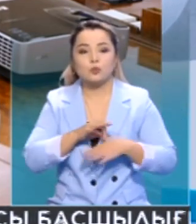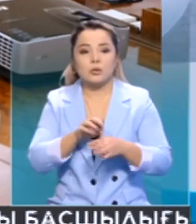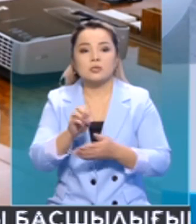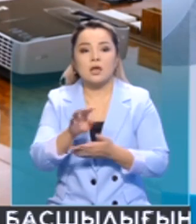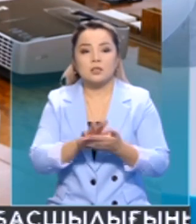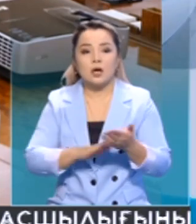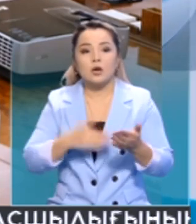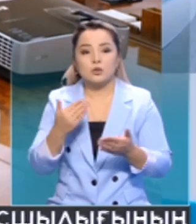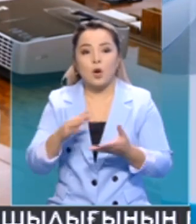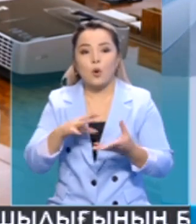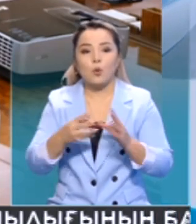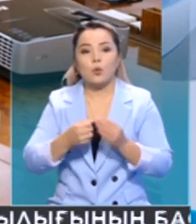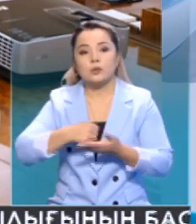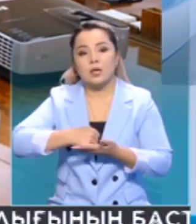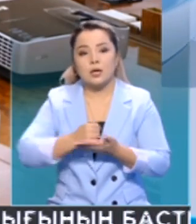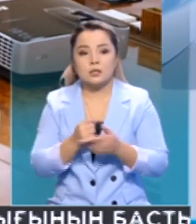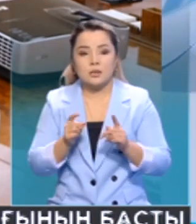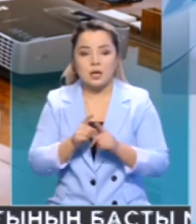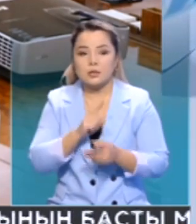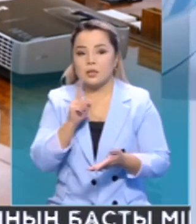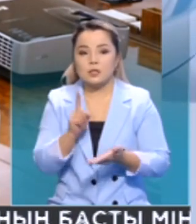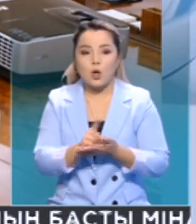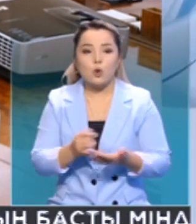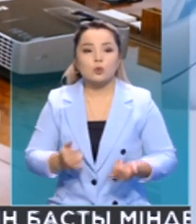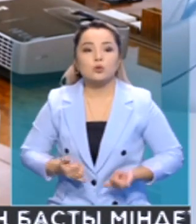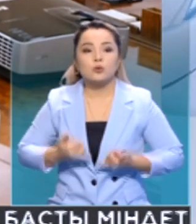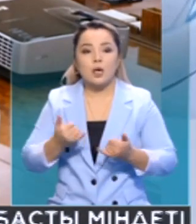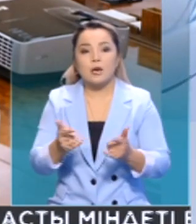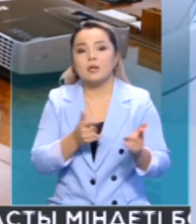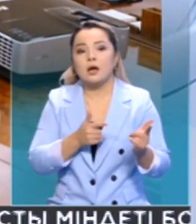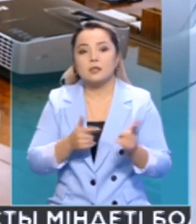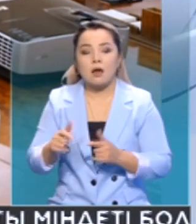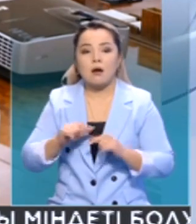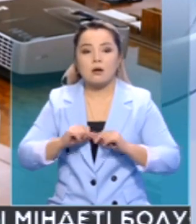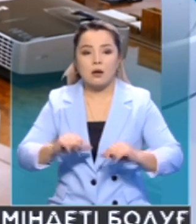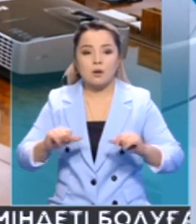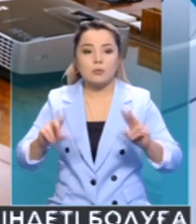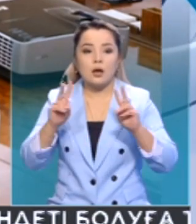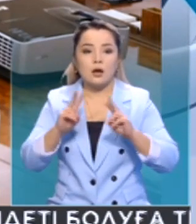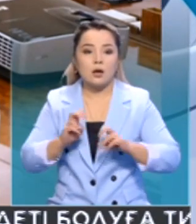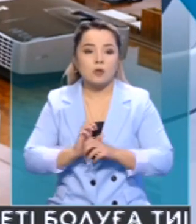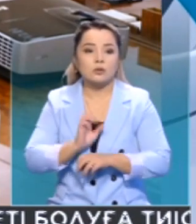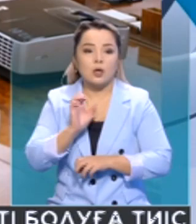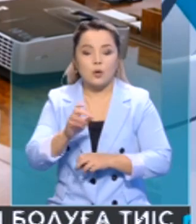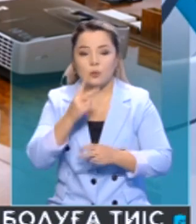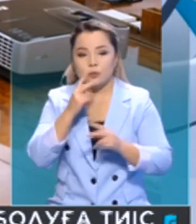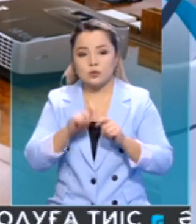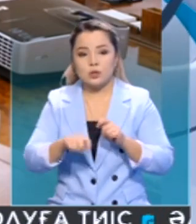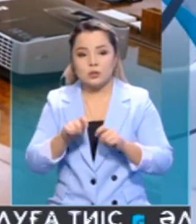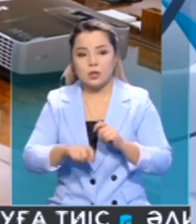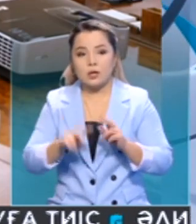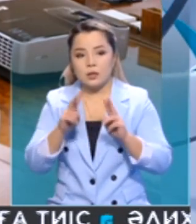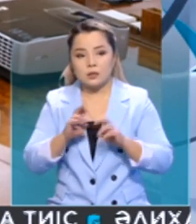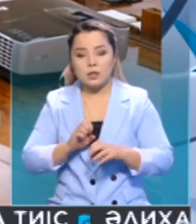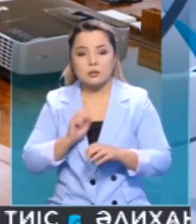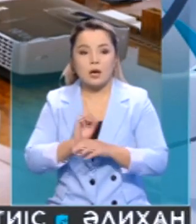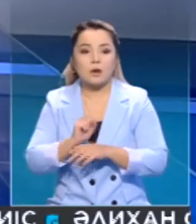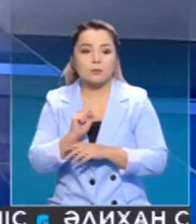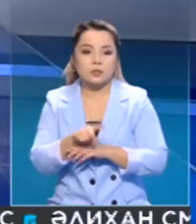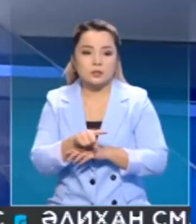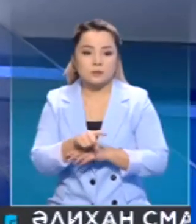жалғастыруды және оның қорытындысы бойынша тиісті ұсыныстар дайындап, комиссия қарауына шығаруды тапсырды.